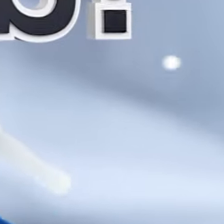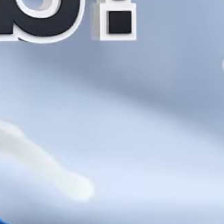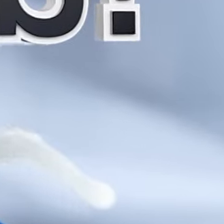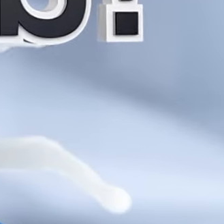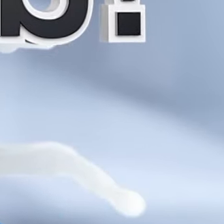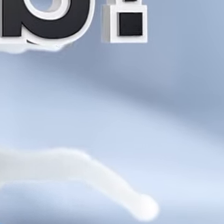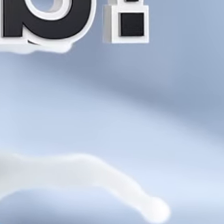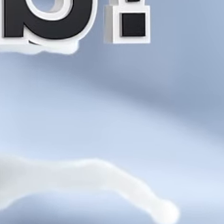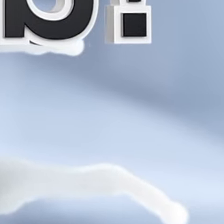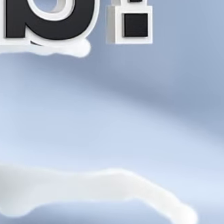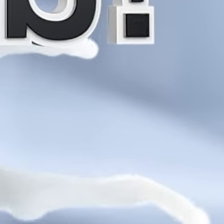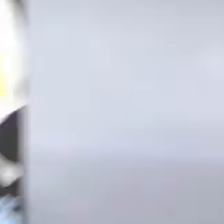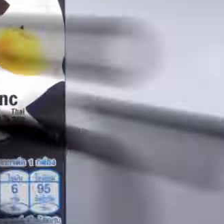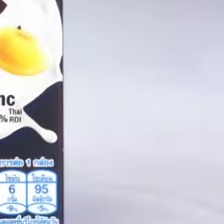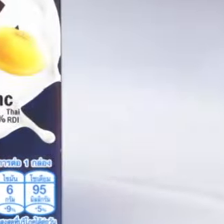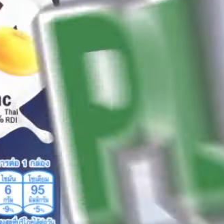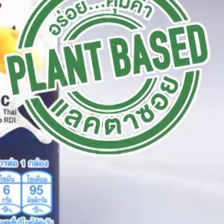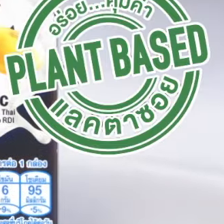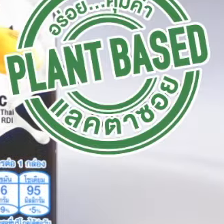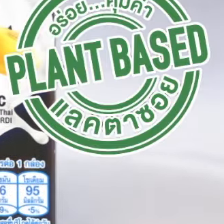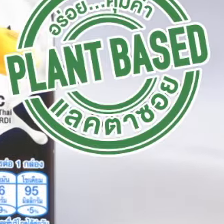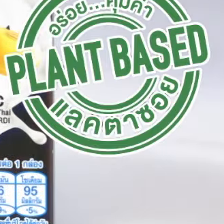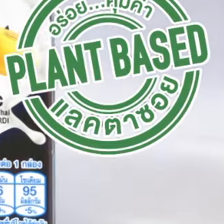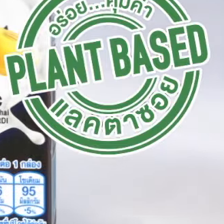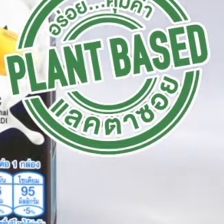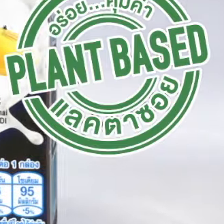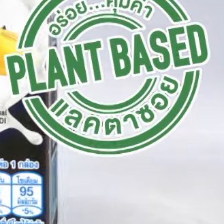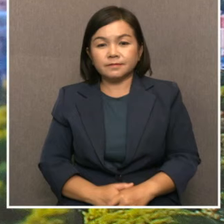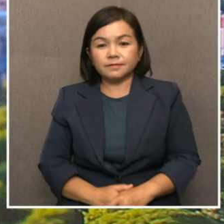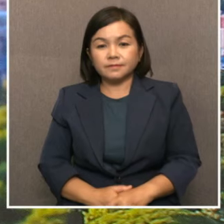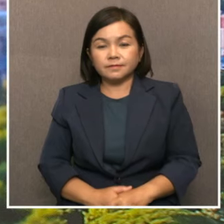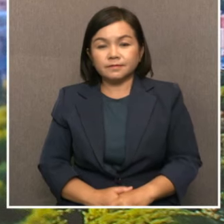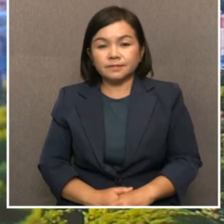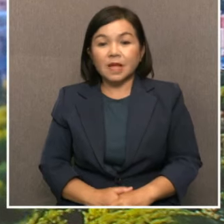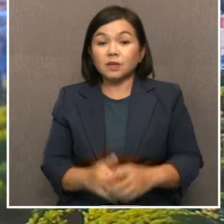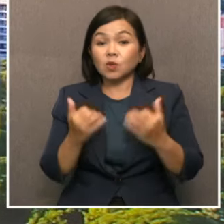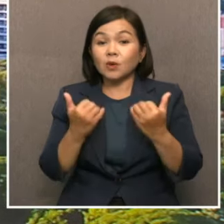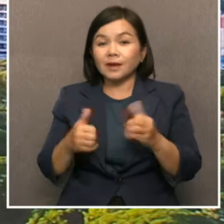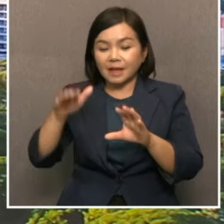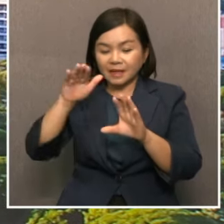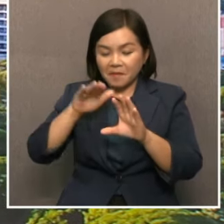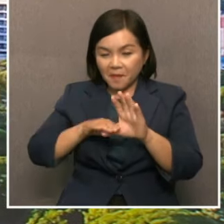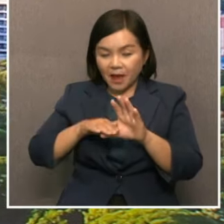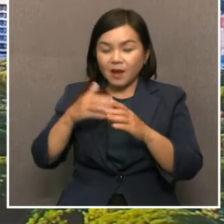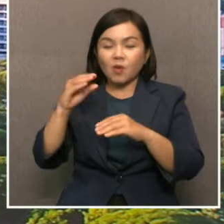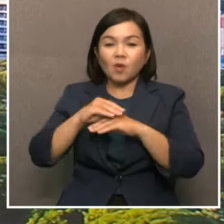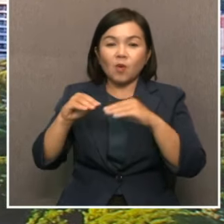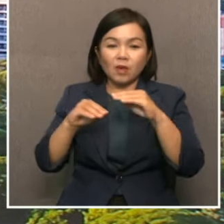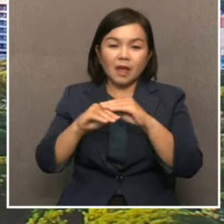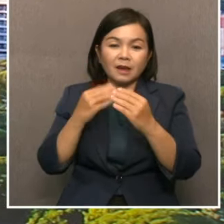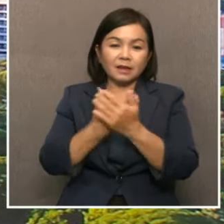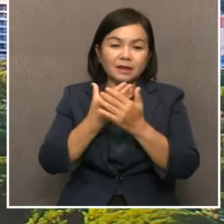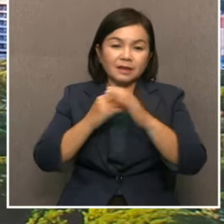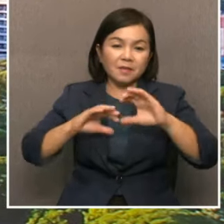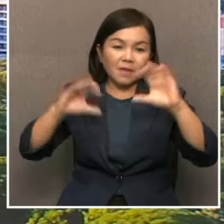แลคตาซอยงาดำเข้มประโยชน์ทุกคำหอมงาดำอร่อยมาก สำหรับการลงทะเบียนเข้าร่วมโครงการเงินดิจิทัล 10,000